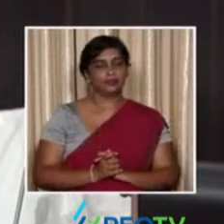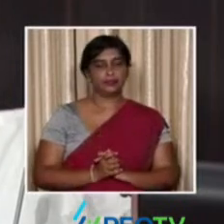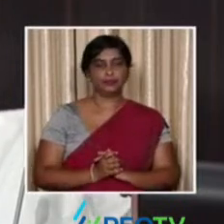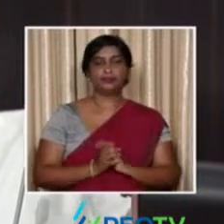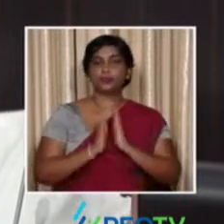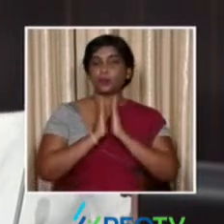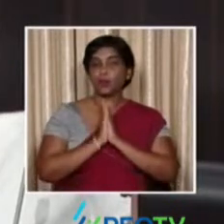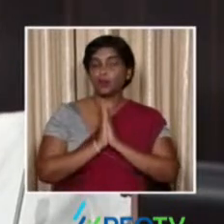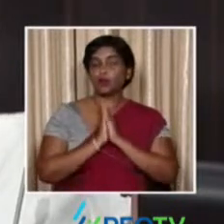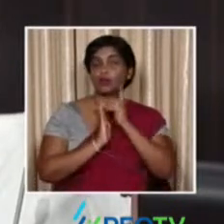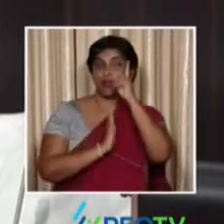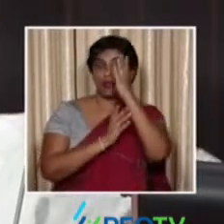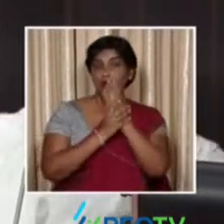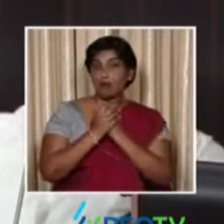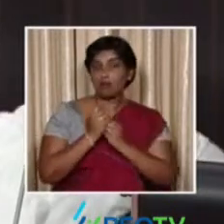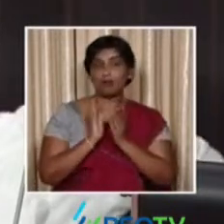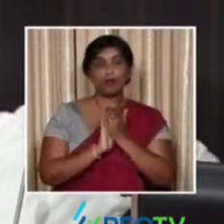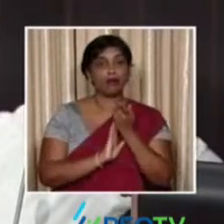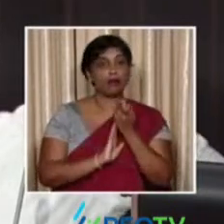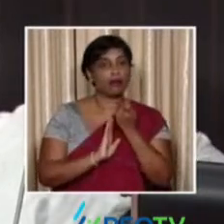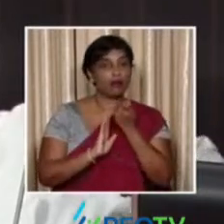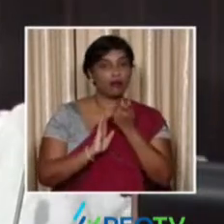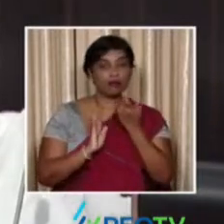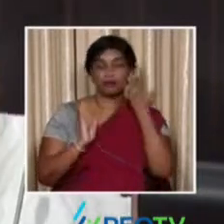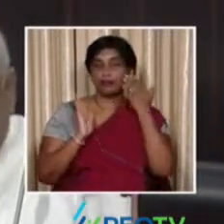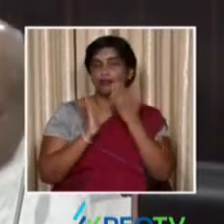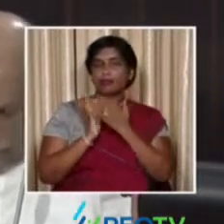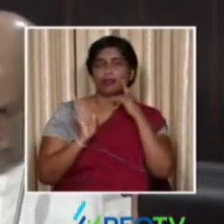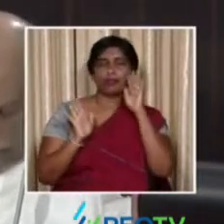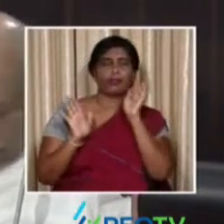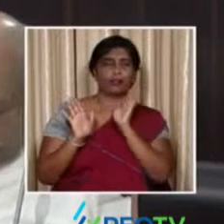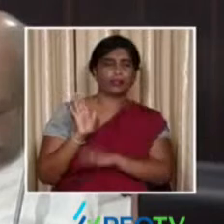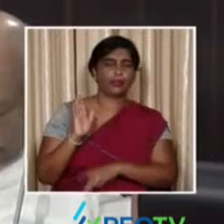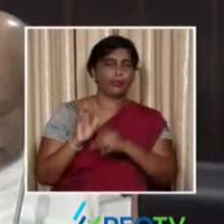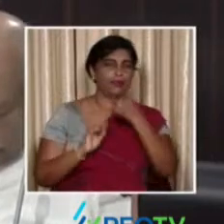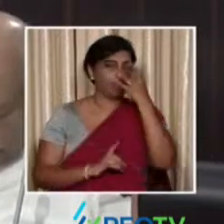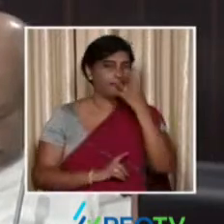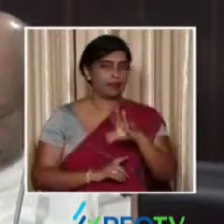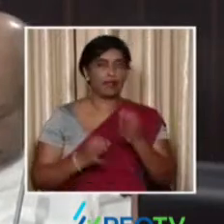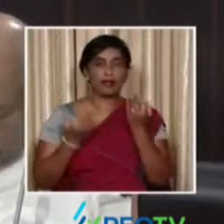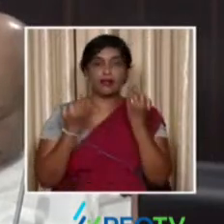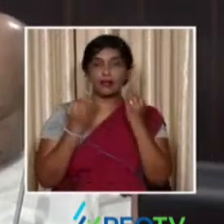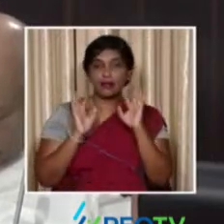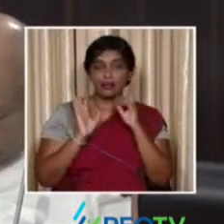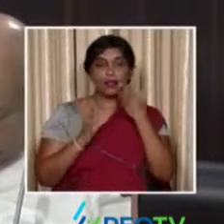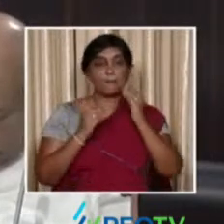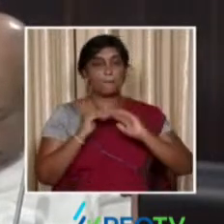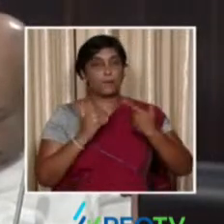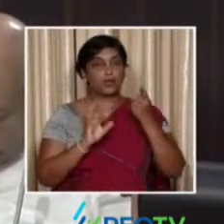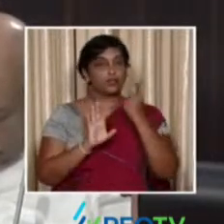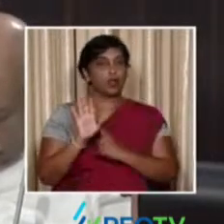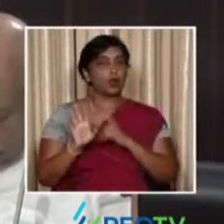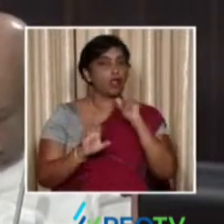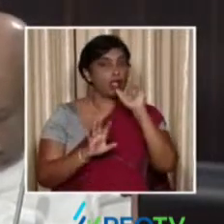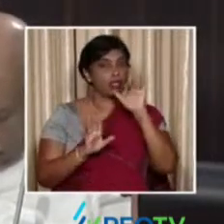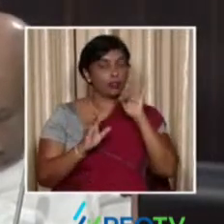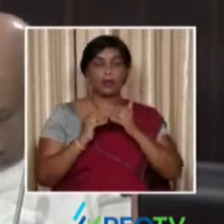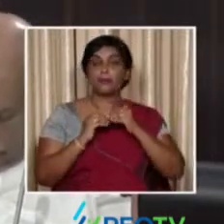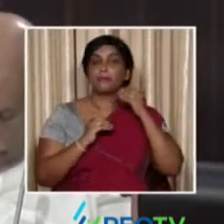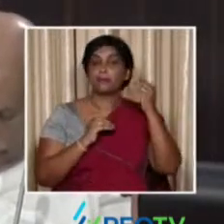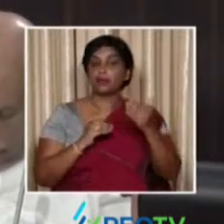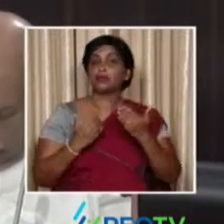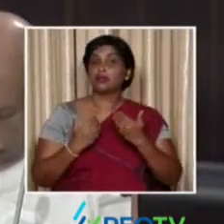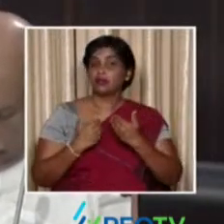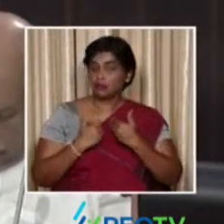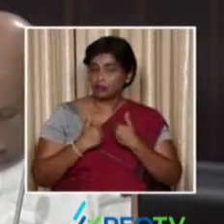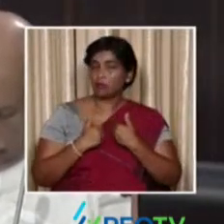බෞද්ධ ආර්ථික දර්ශනය නොකතා හැරීමේ ප්‍රතිඵලයක් හැටියට නිදහසින් අවුරුදු 75ක් ගත වෙද්දී අපි